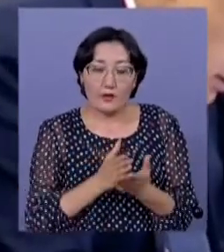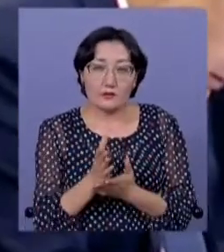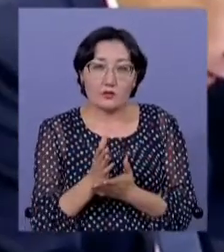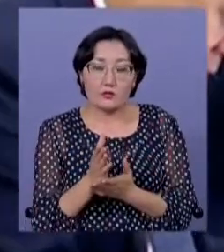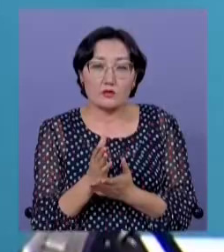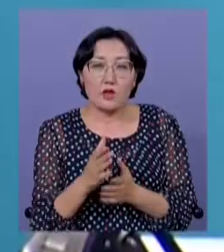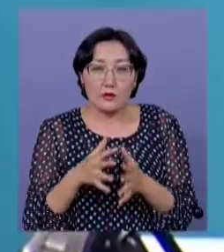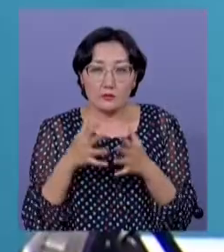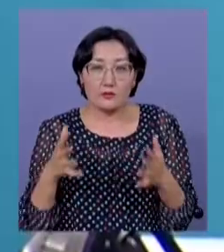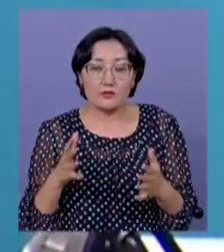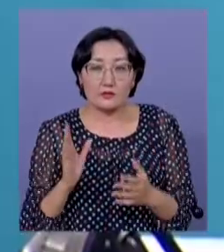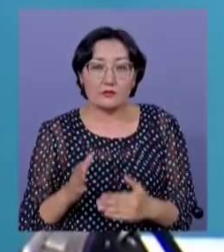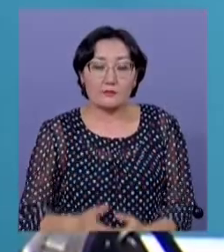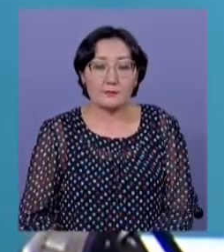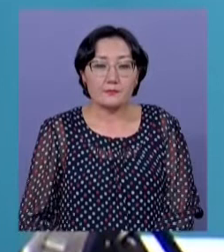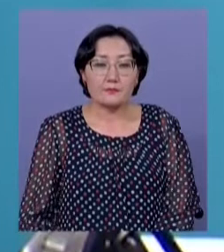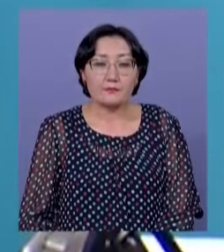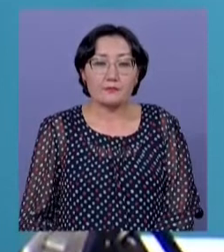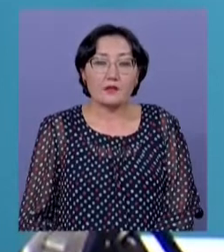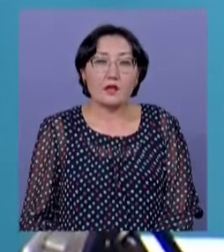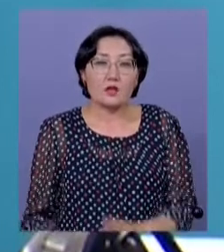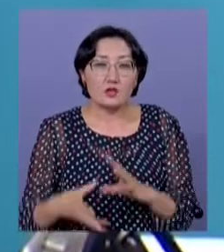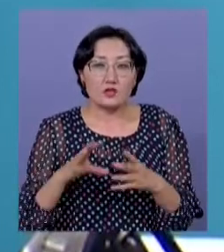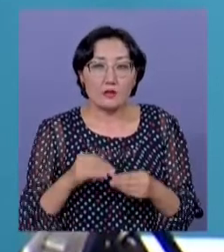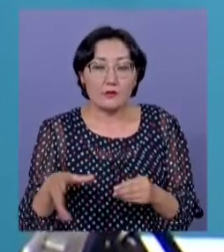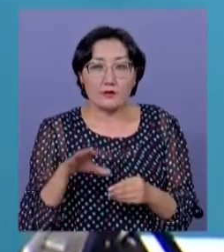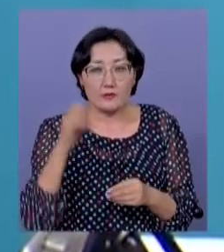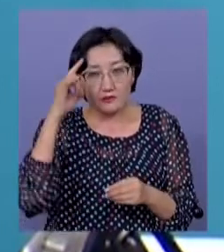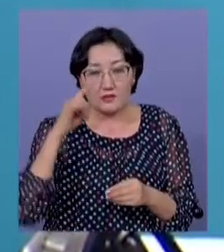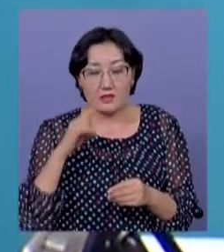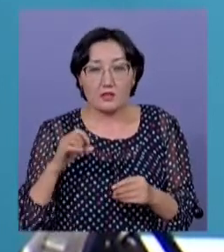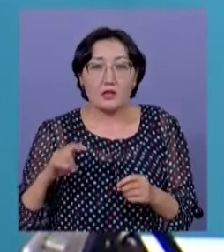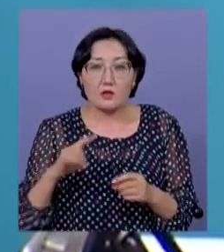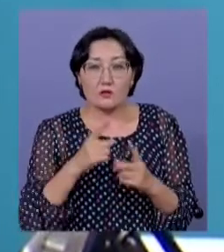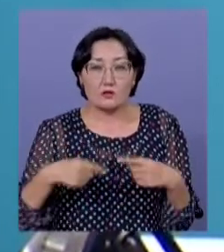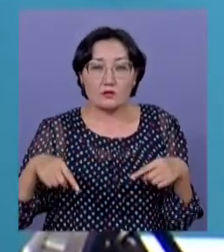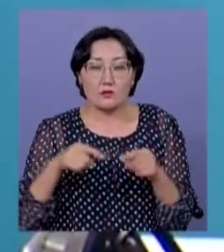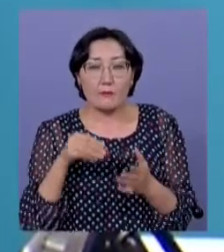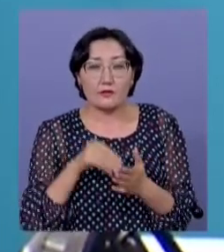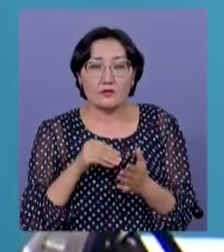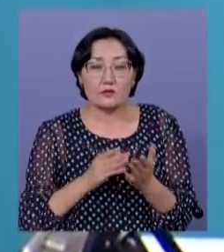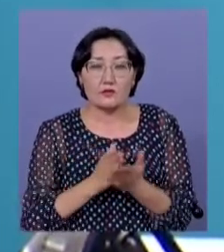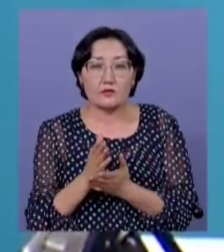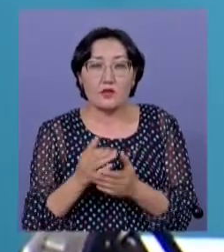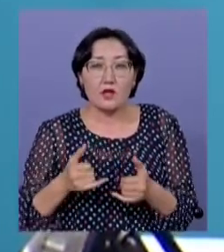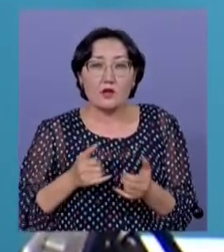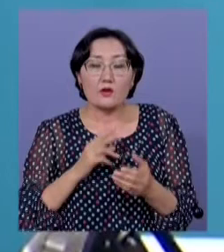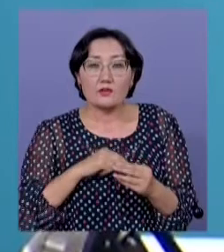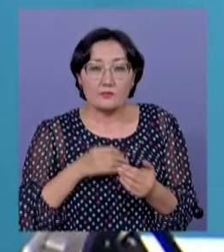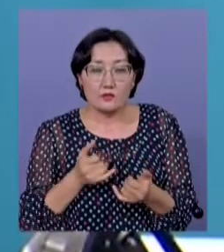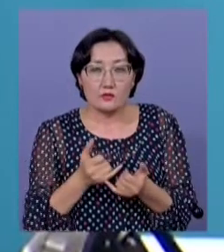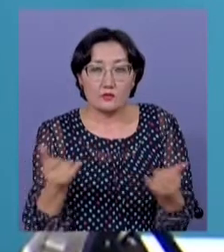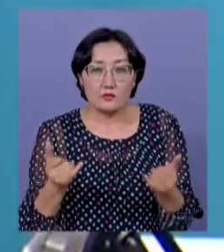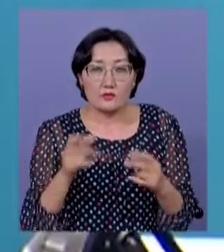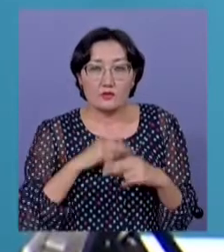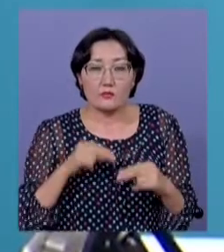айтарлықтай кеңейтіледі. Жалпы барлық отандық авиакомпаниялар бағалар саясатын және қызмет көрсету сапасын арттыру бойынша